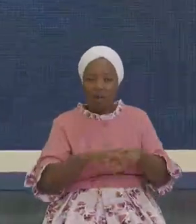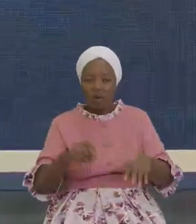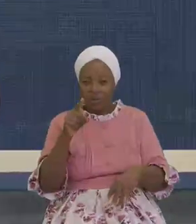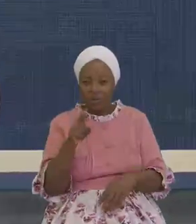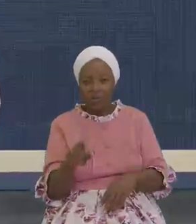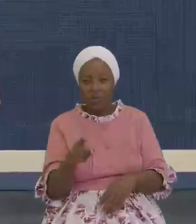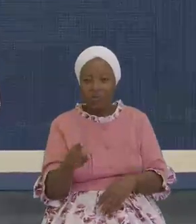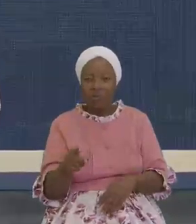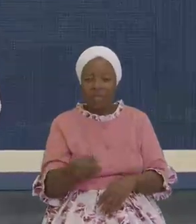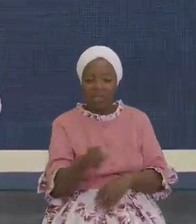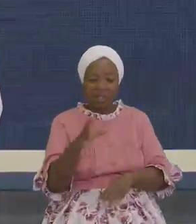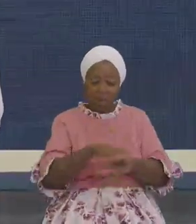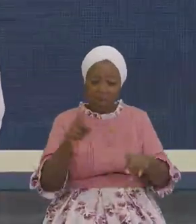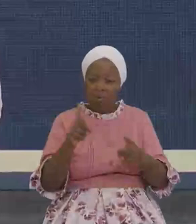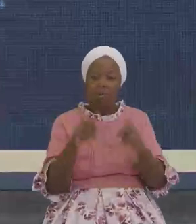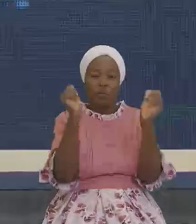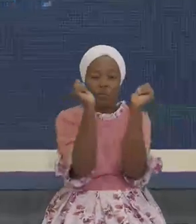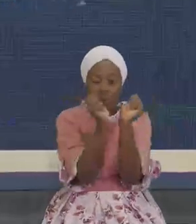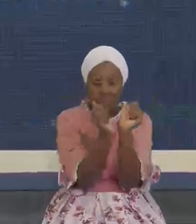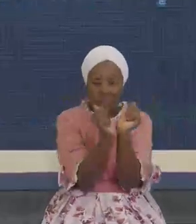Quand une société secrète vous appelle,